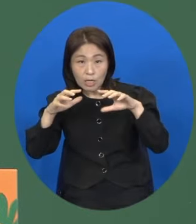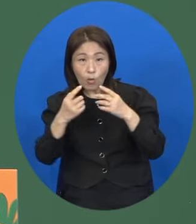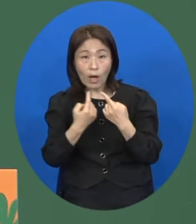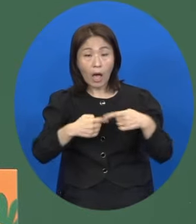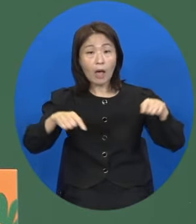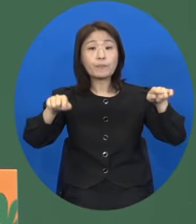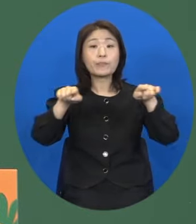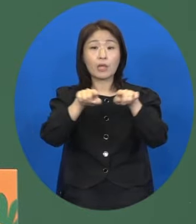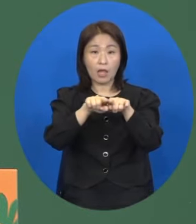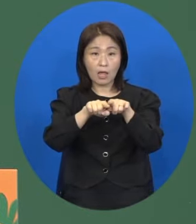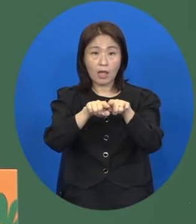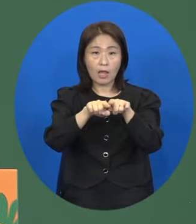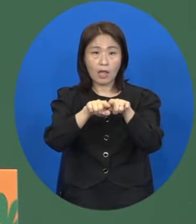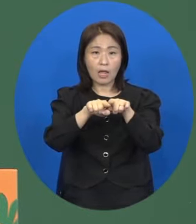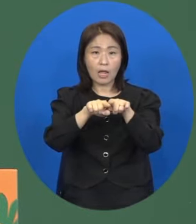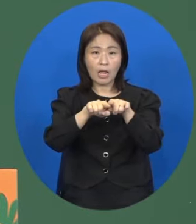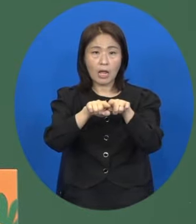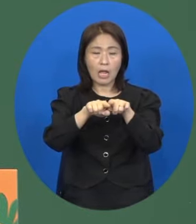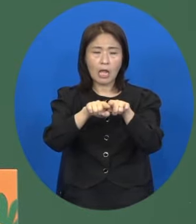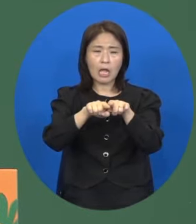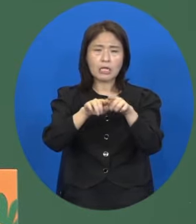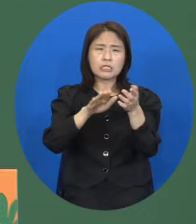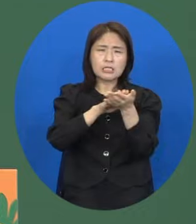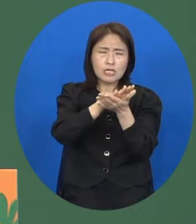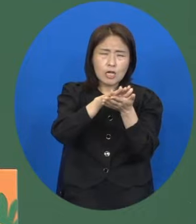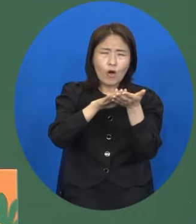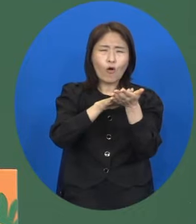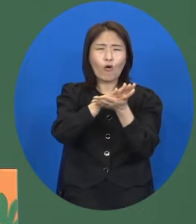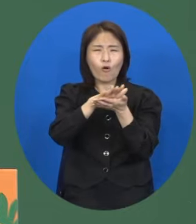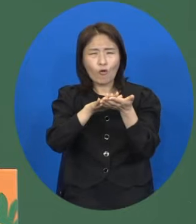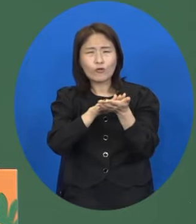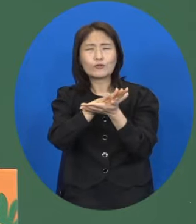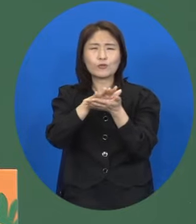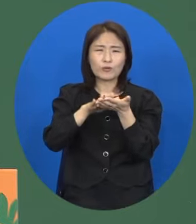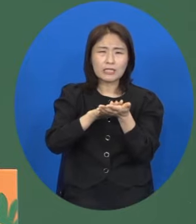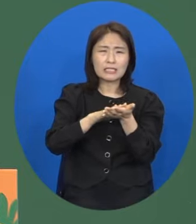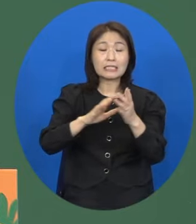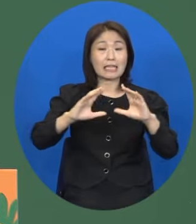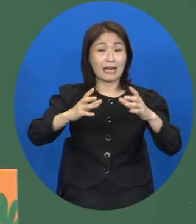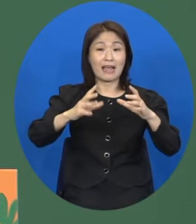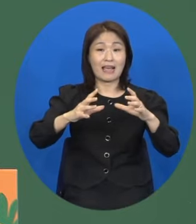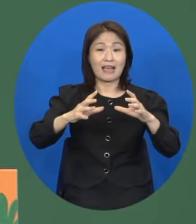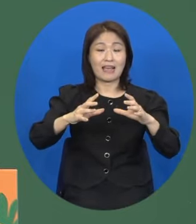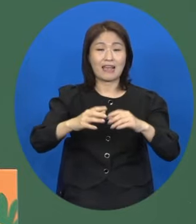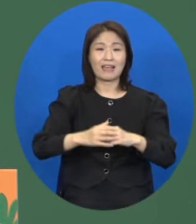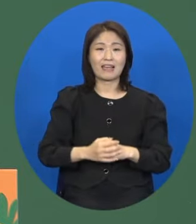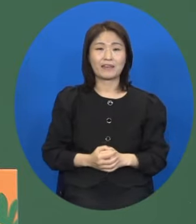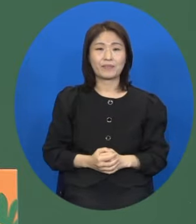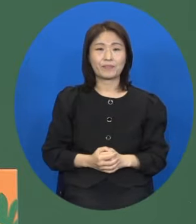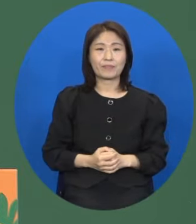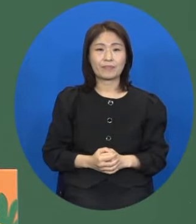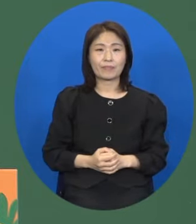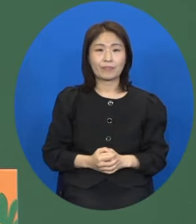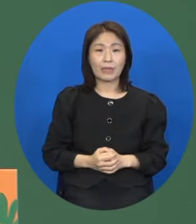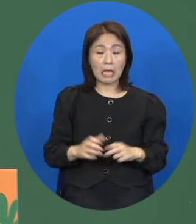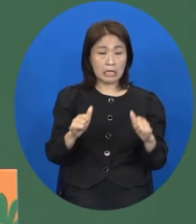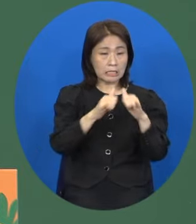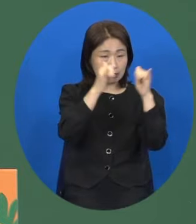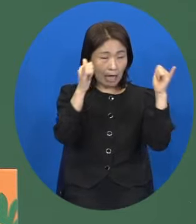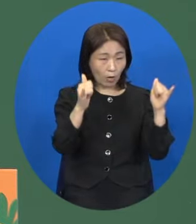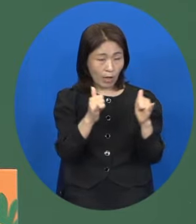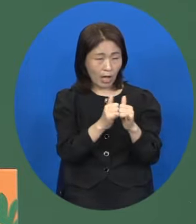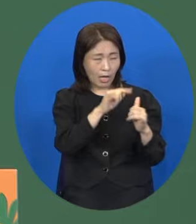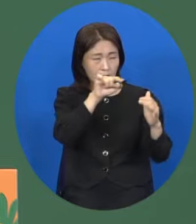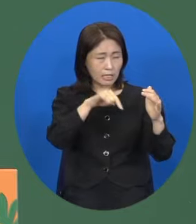염소가 사자와 이리와 함께 뛰노는 하나님 나라를 묘사한 구절입니다. 사회적 통념이 사라지고